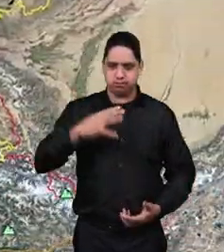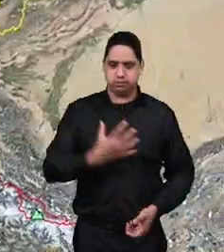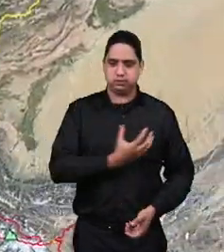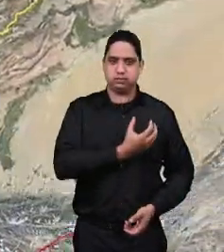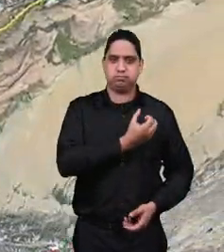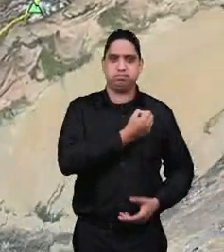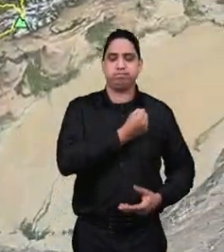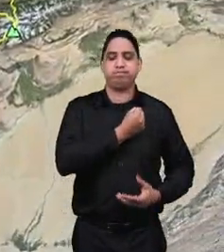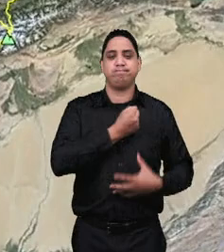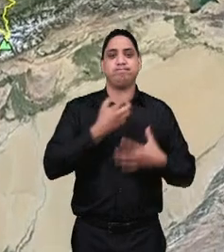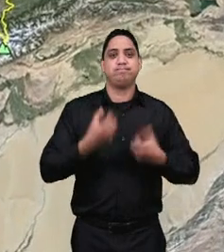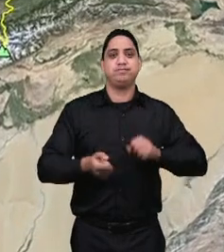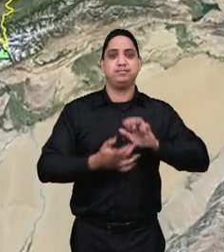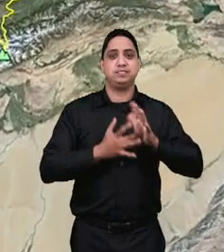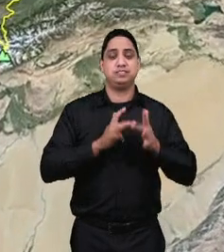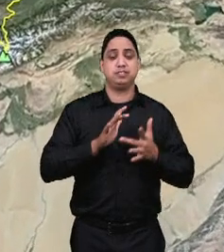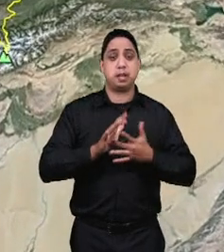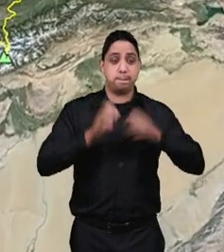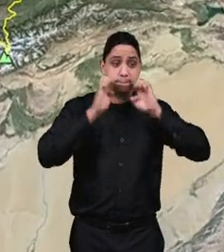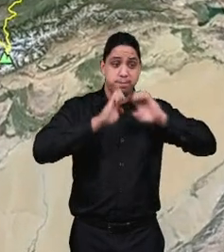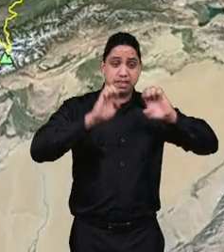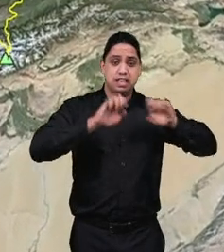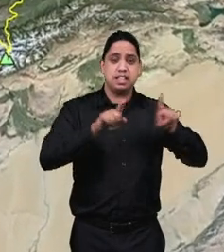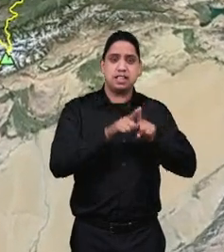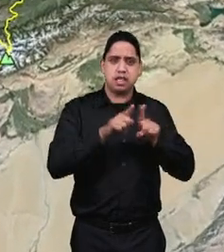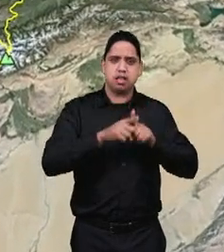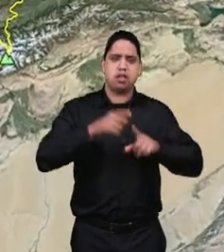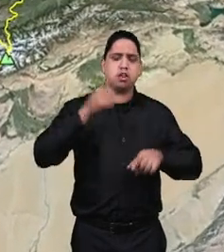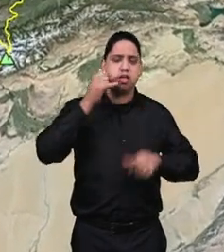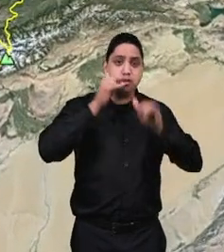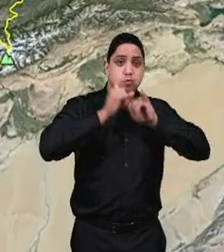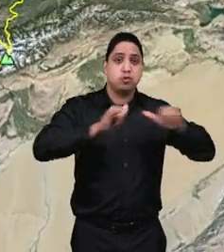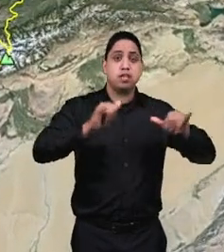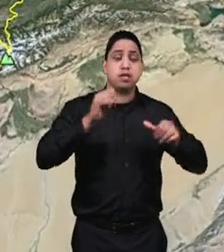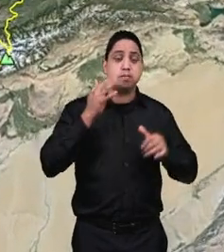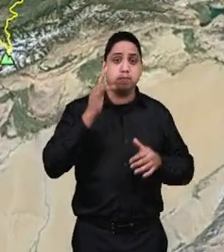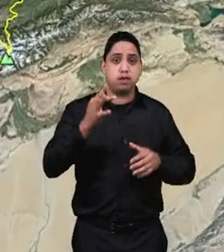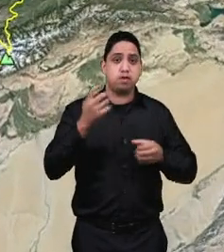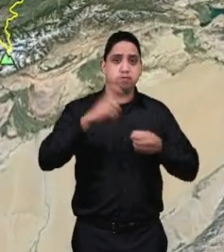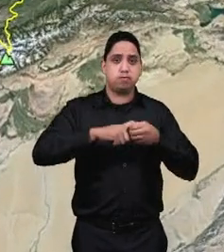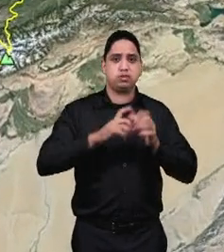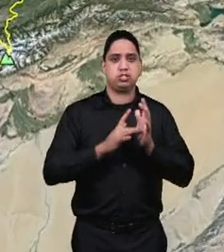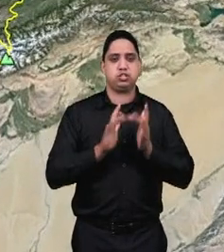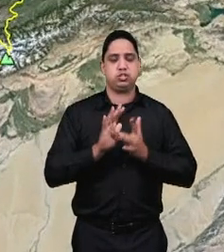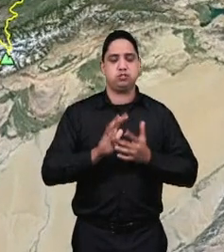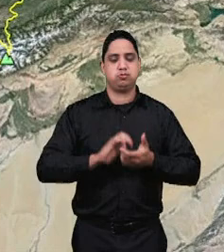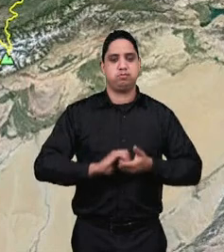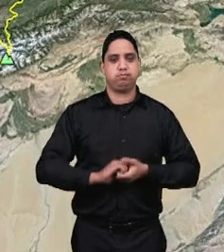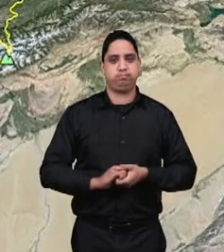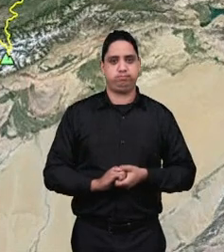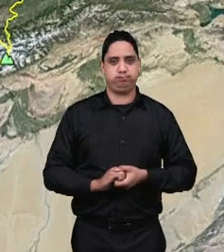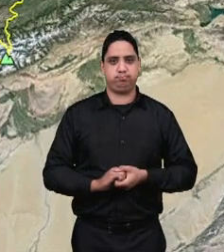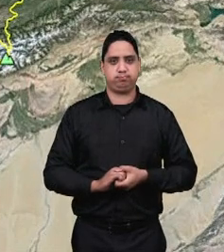par l'évangile éternel et par le message du retour imminent du Seigneur Jésus.